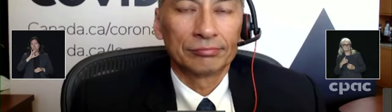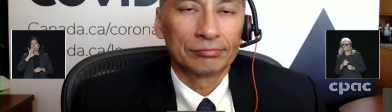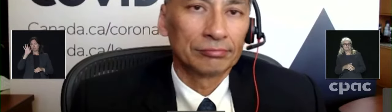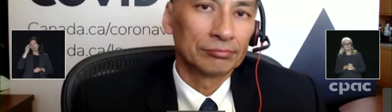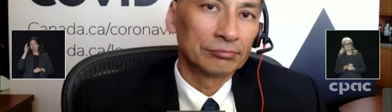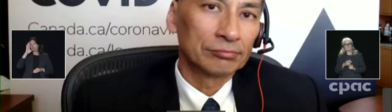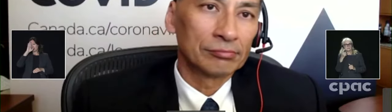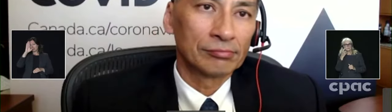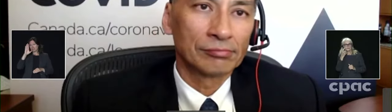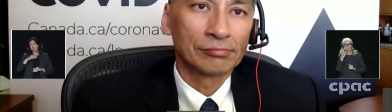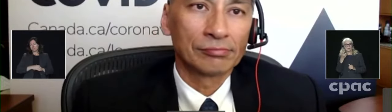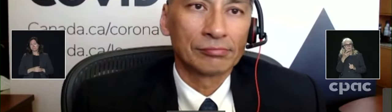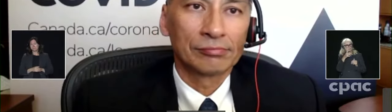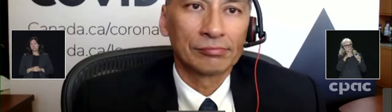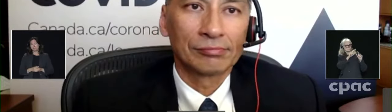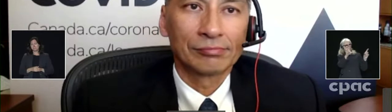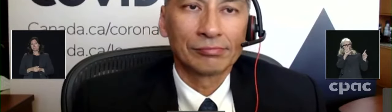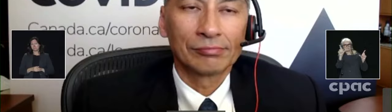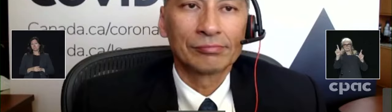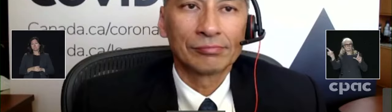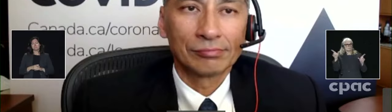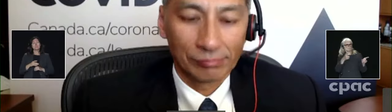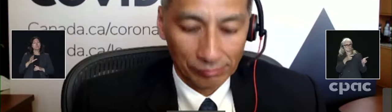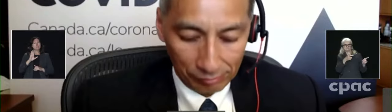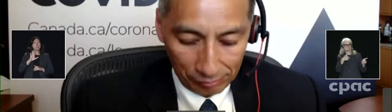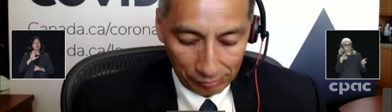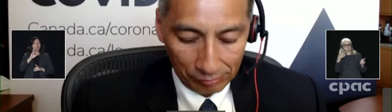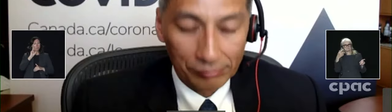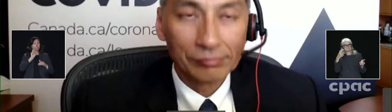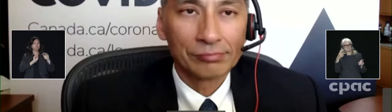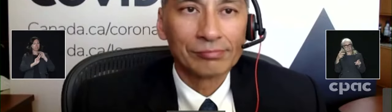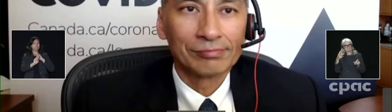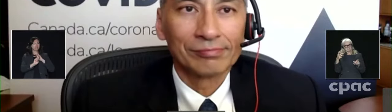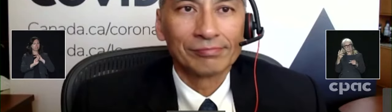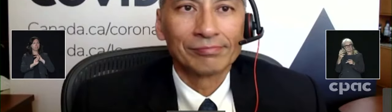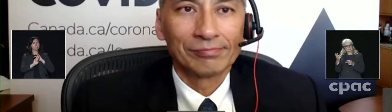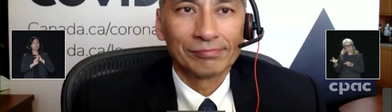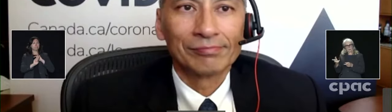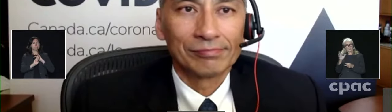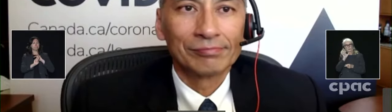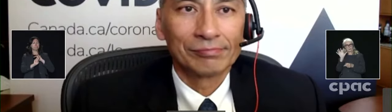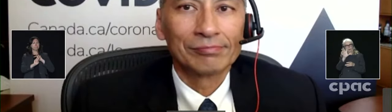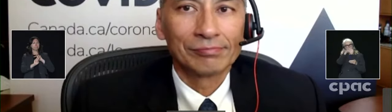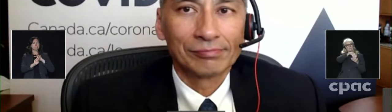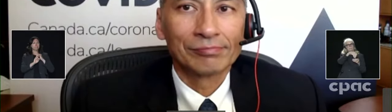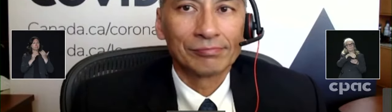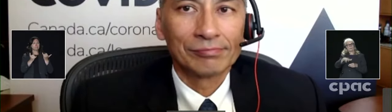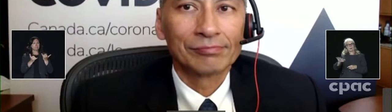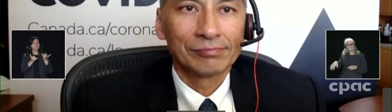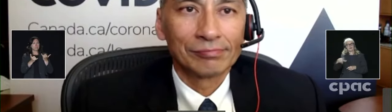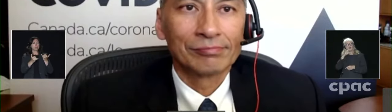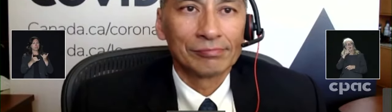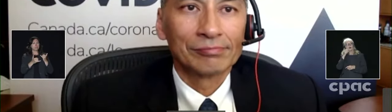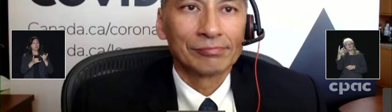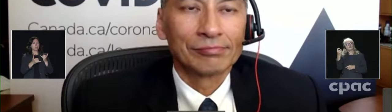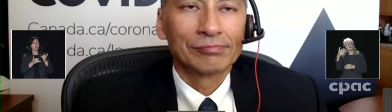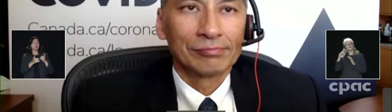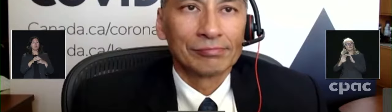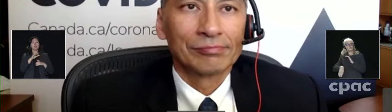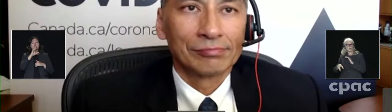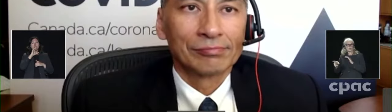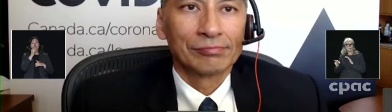Je vois que les modélisations ne tiennent pas du tout compte des enfants de moins de 12 ans qui ne sont pas vaccinés encore à l'automne pour la rentrée